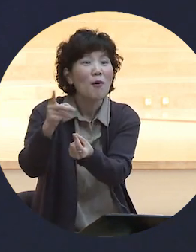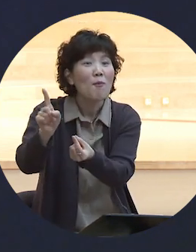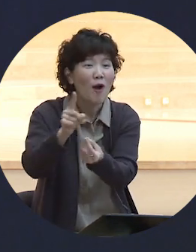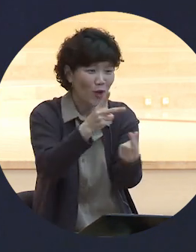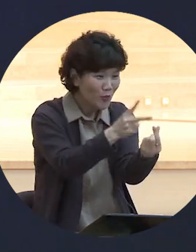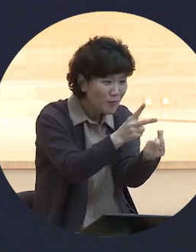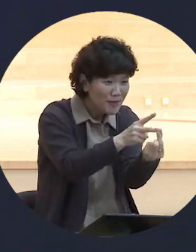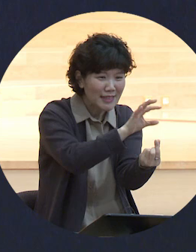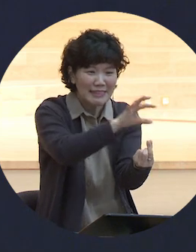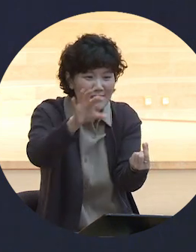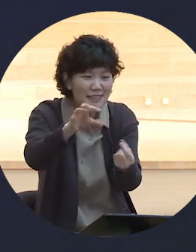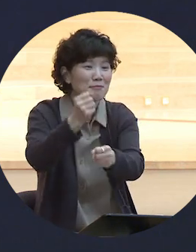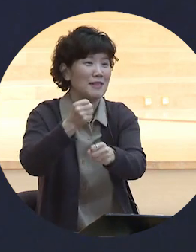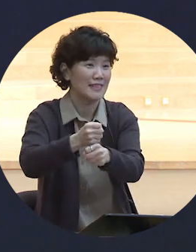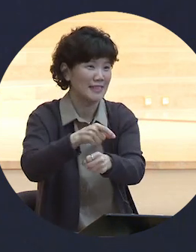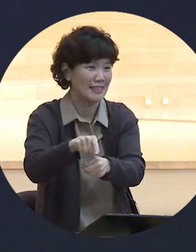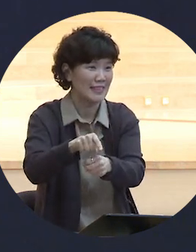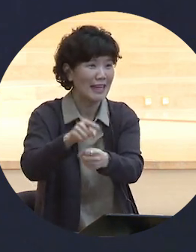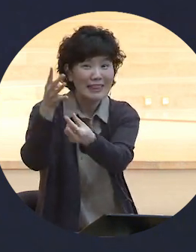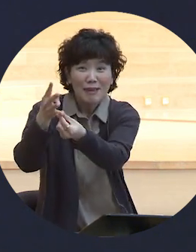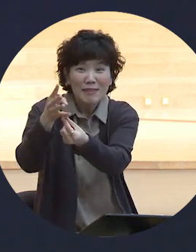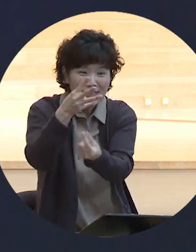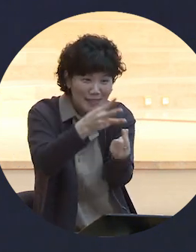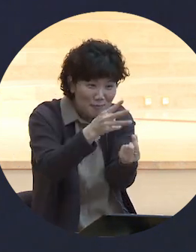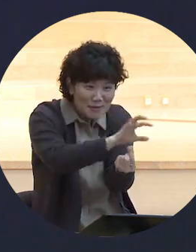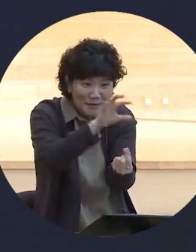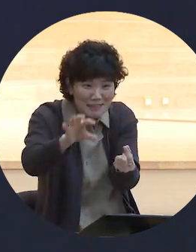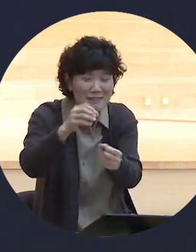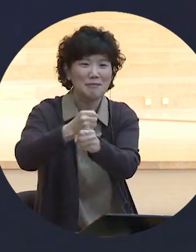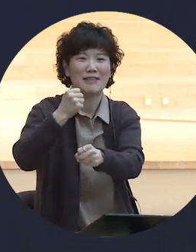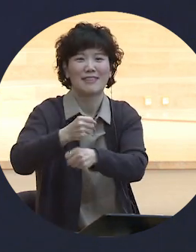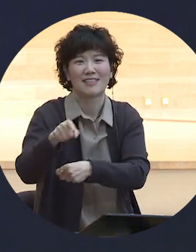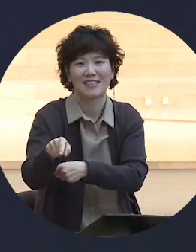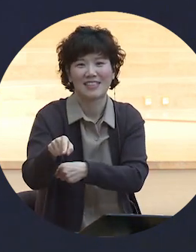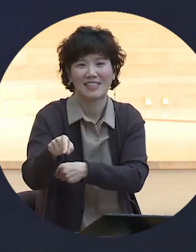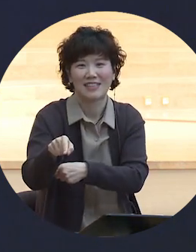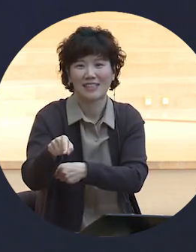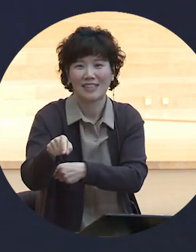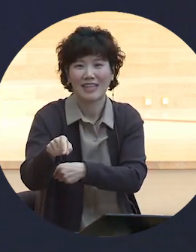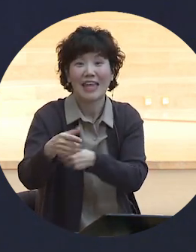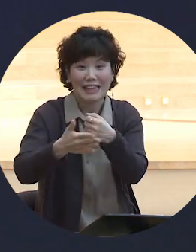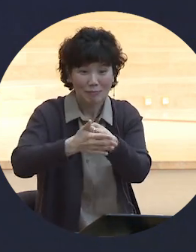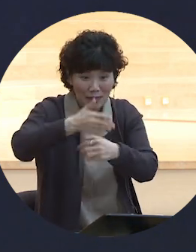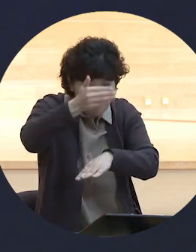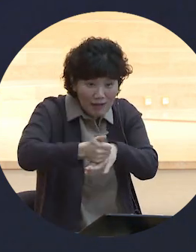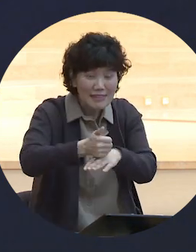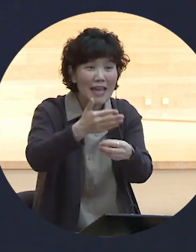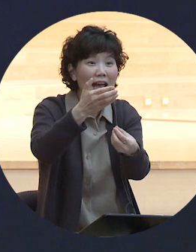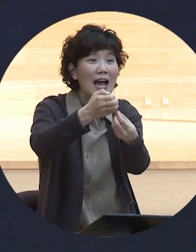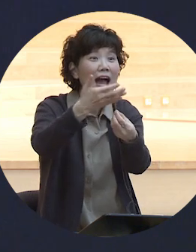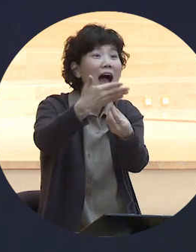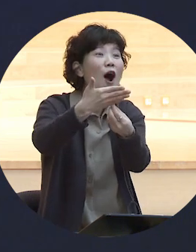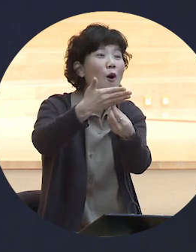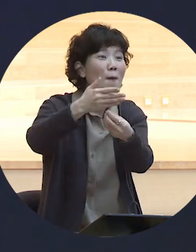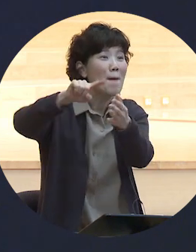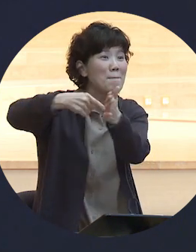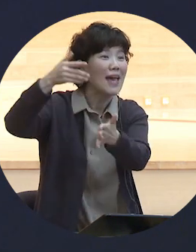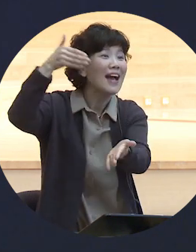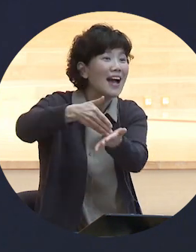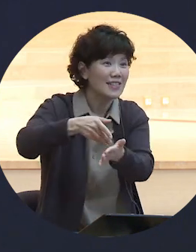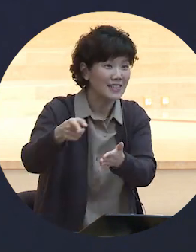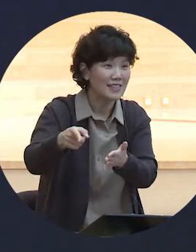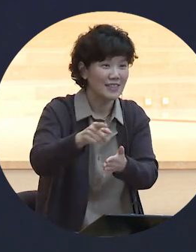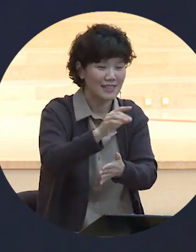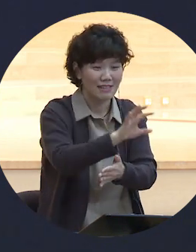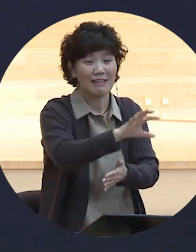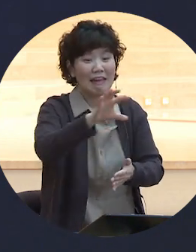두 번째를 본따서 세 번째를 만들었, 네 번째, 세 번째를 본따서 네 번째를. 그래서 99, 100번째까지 말굽을